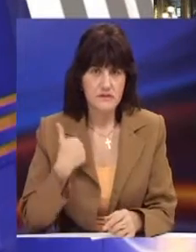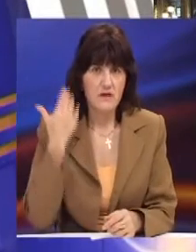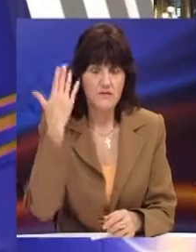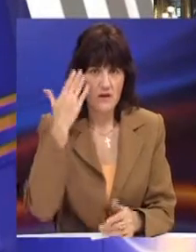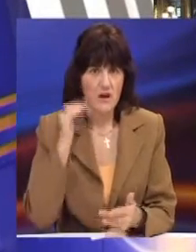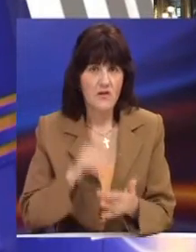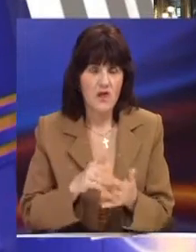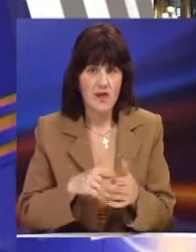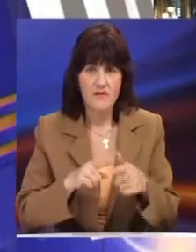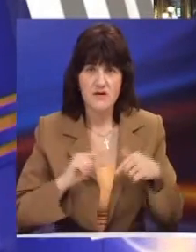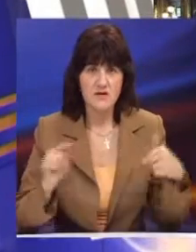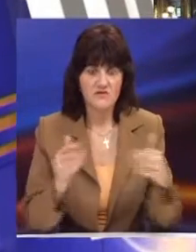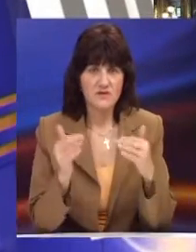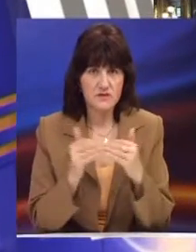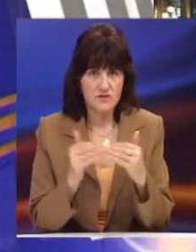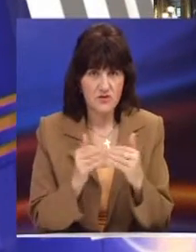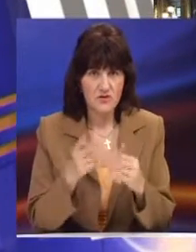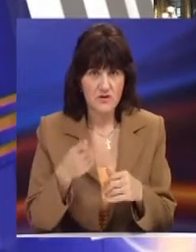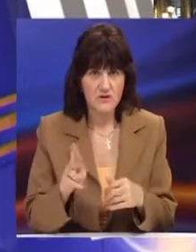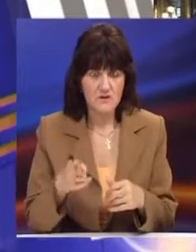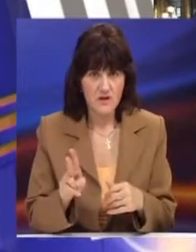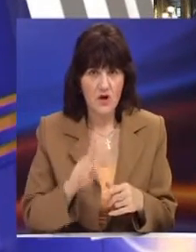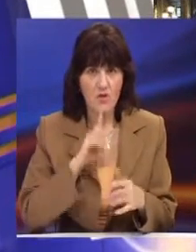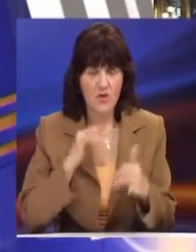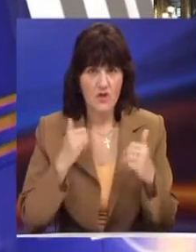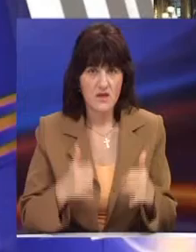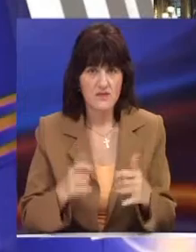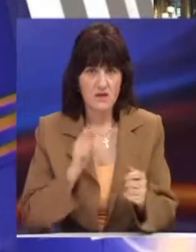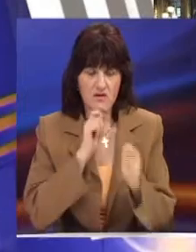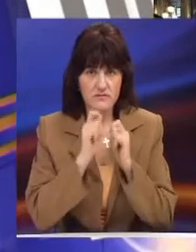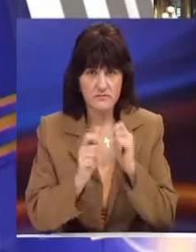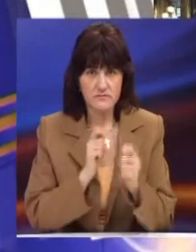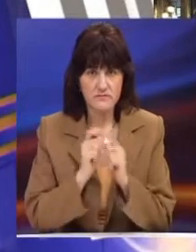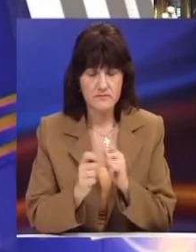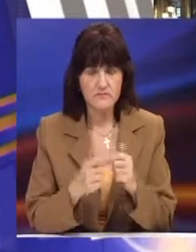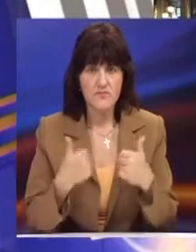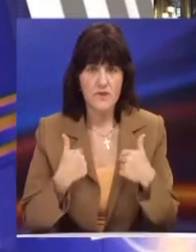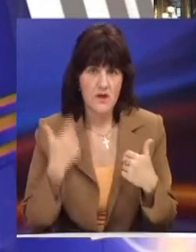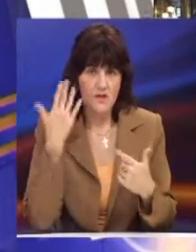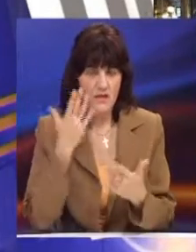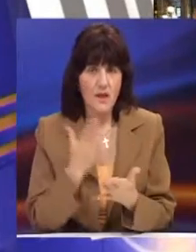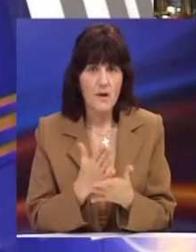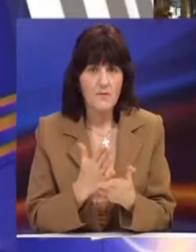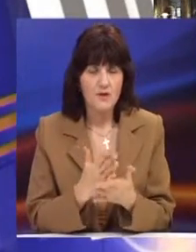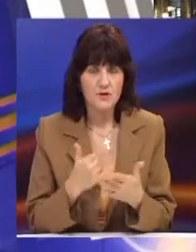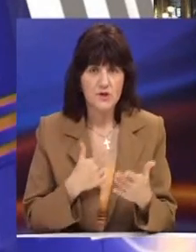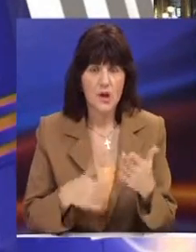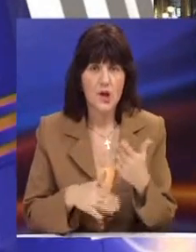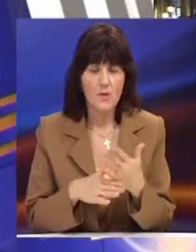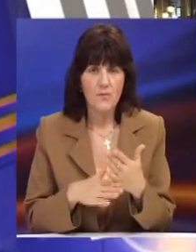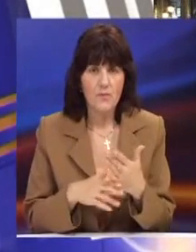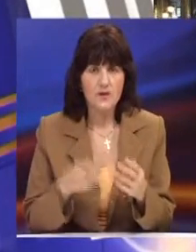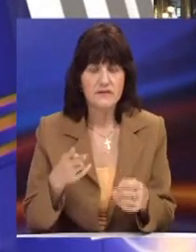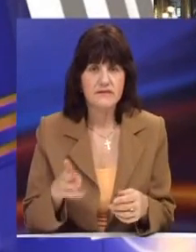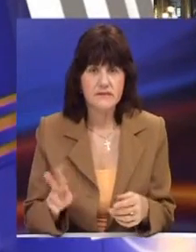nadam da će imati podršku svih političkih stranaka koji su sada sklopili ovaj koalicioni sporazum. Ja se nadam da će imati podršku i